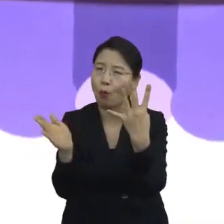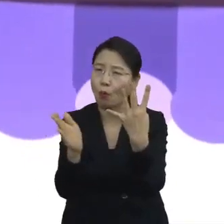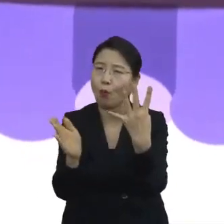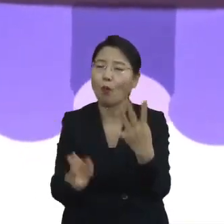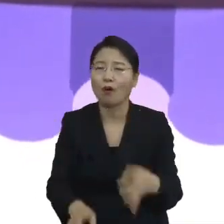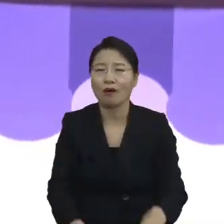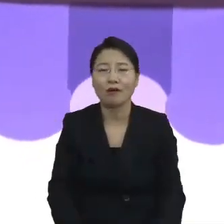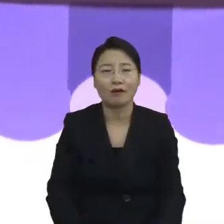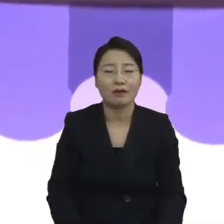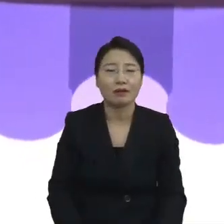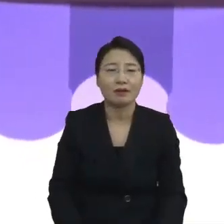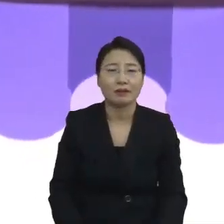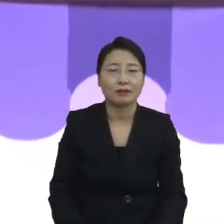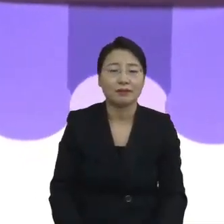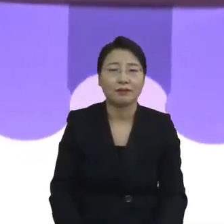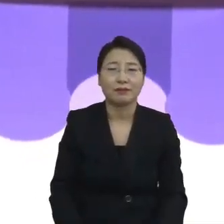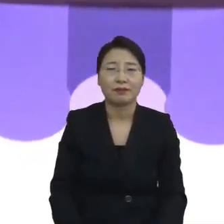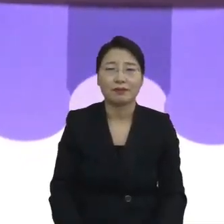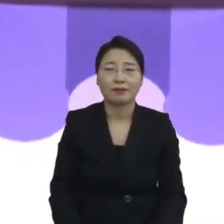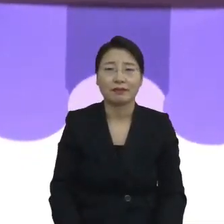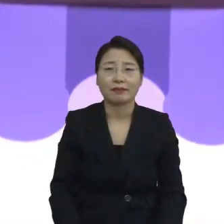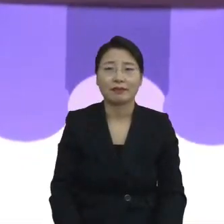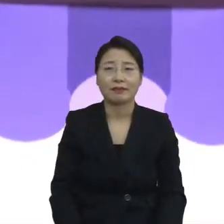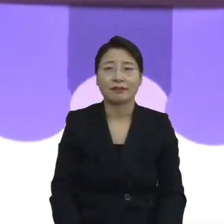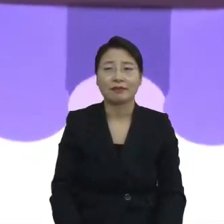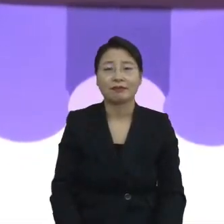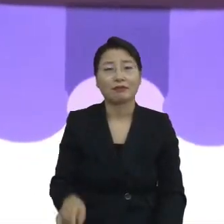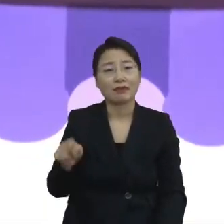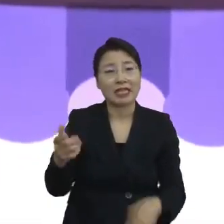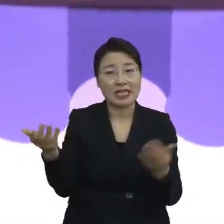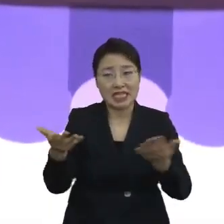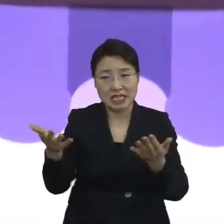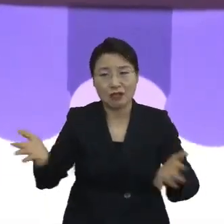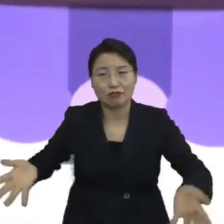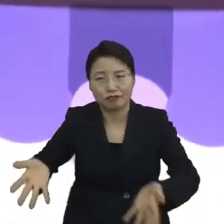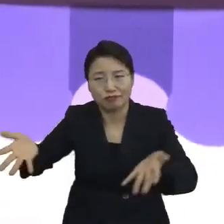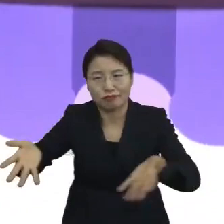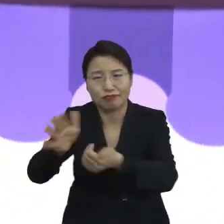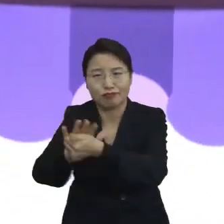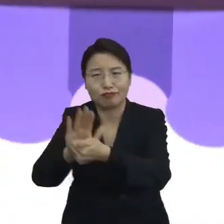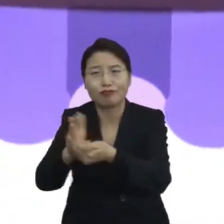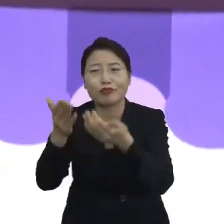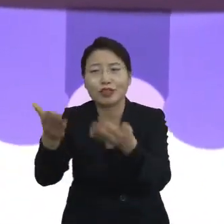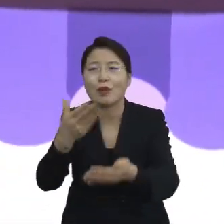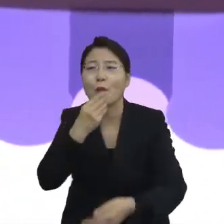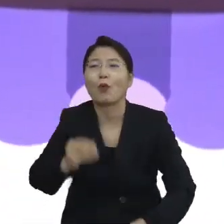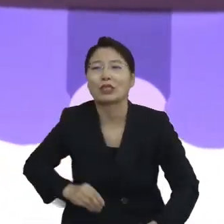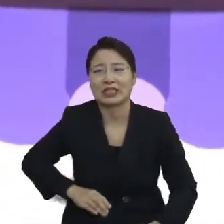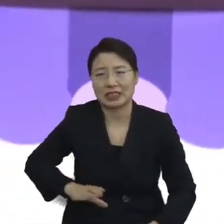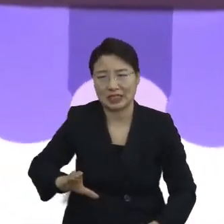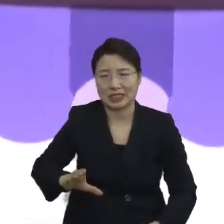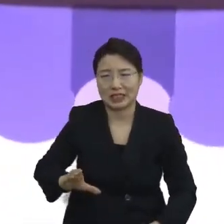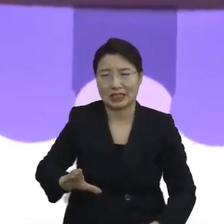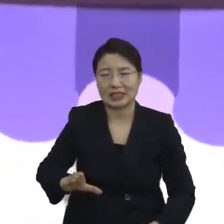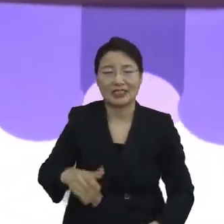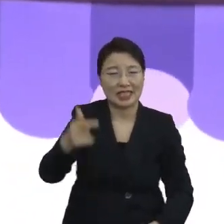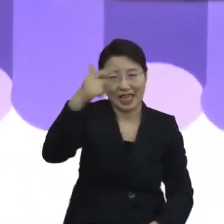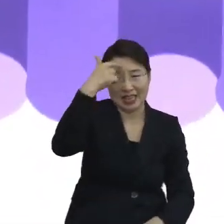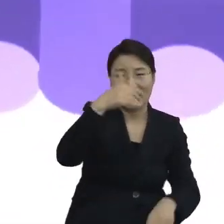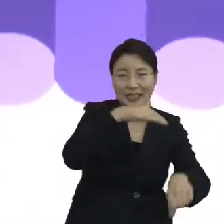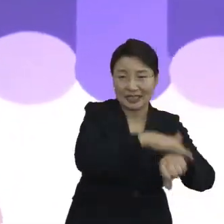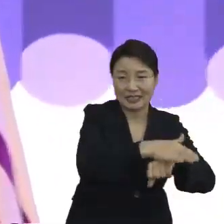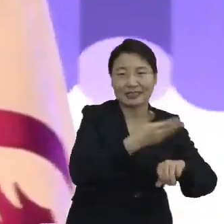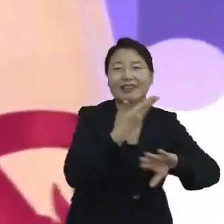그러니까 이른바 아주 건전한 의미에서 일하도록 유도하는 복지 시스템으로 바뀌는 거죠. 그런 실험을